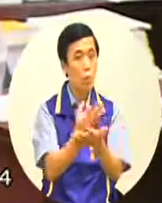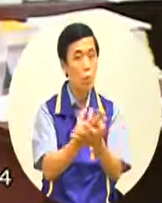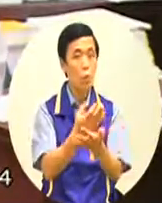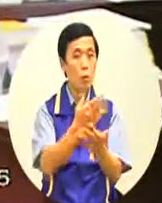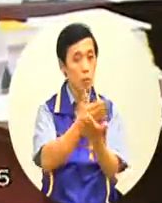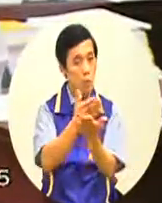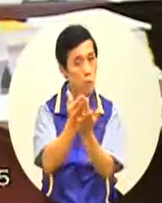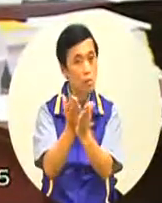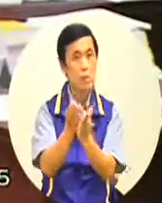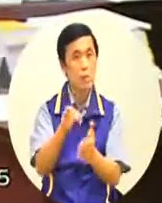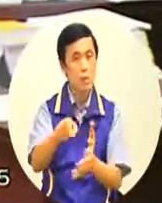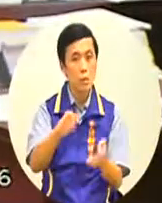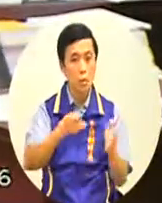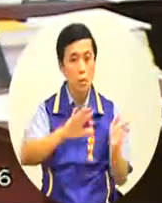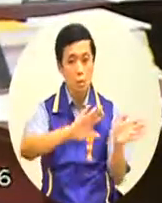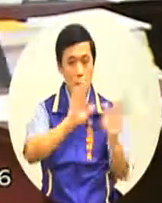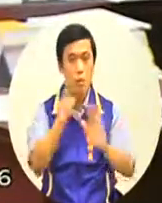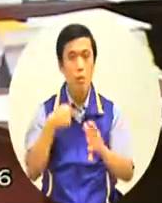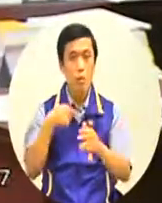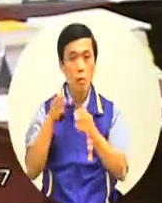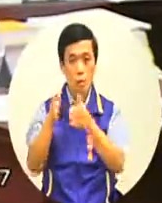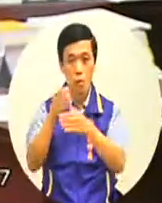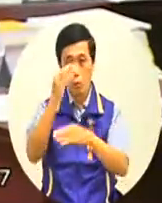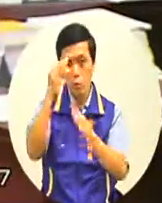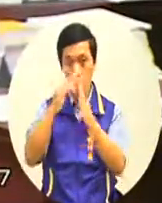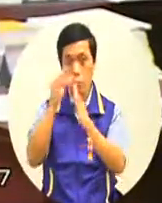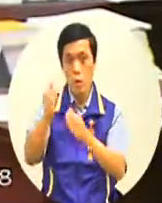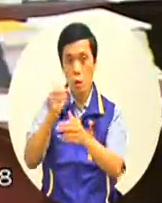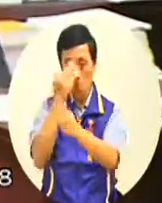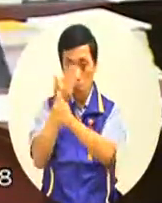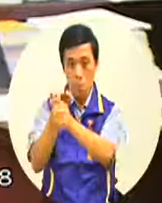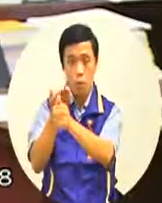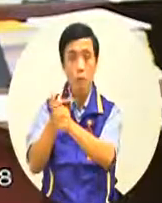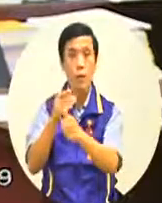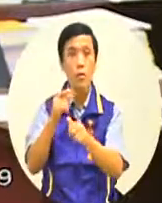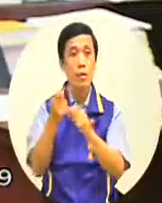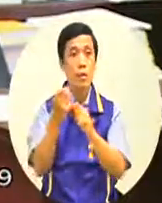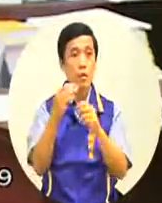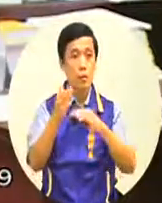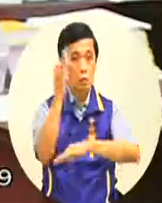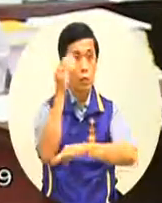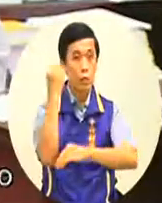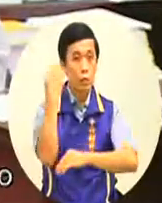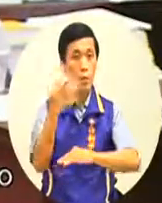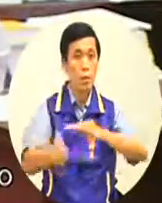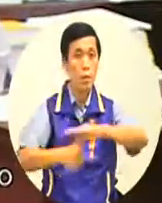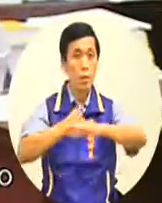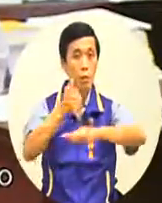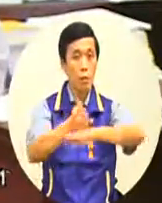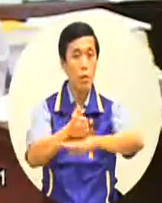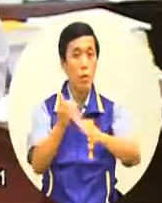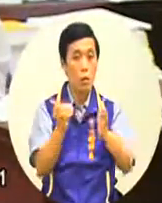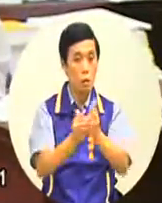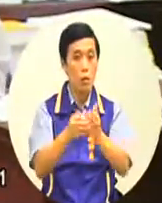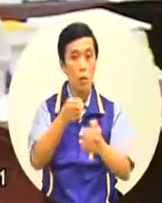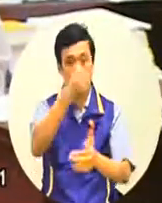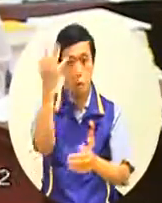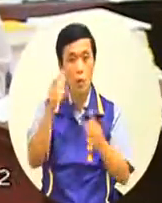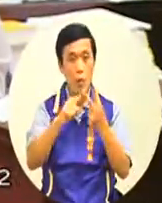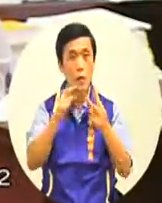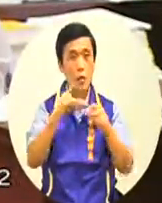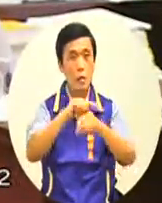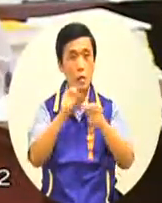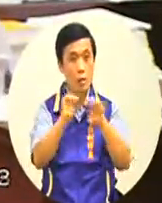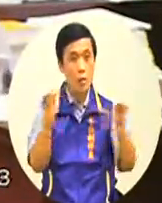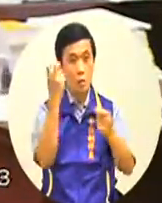部分真的是要拜托局长了。因为其实我们看到新的政府上任之后，其实包括年轻人，包括长照，包括